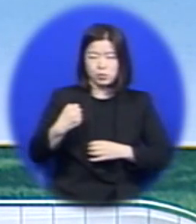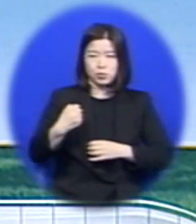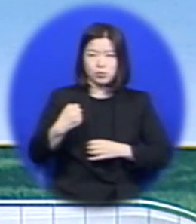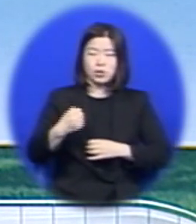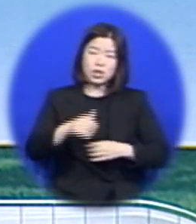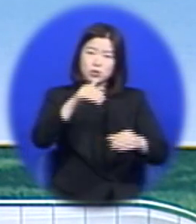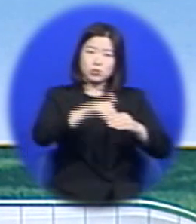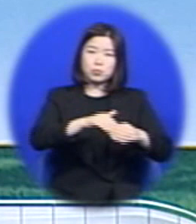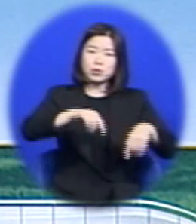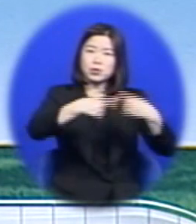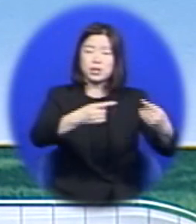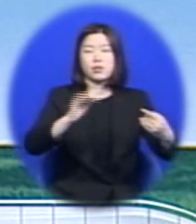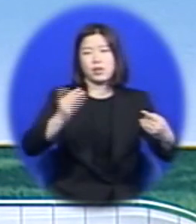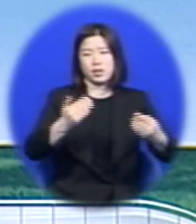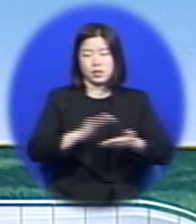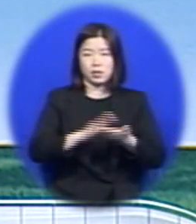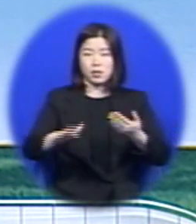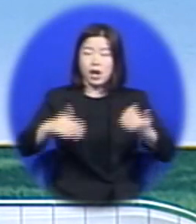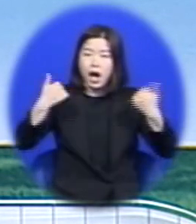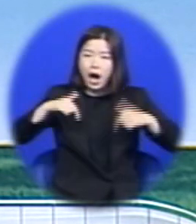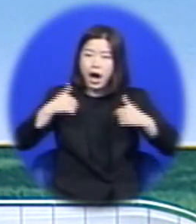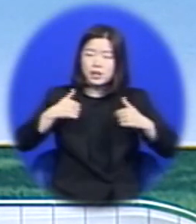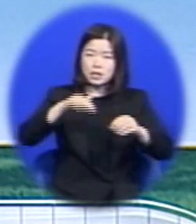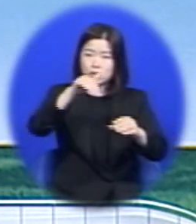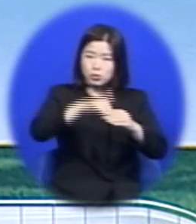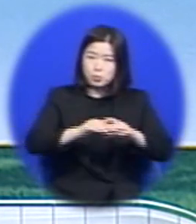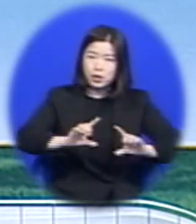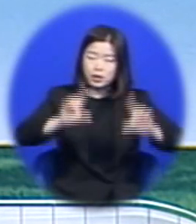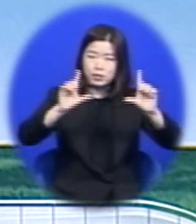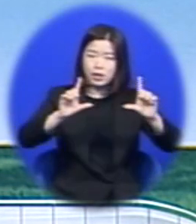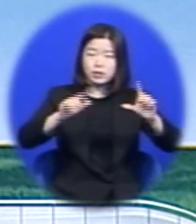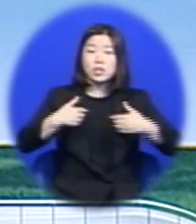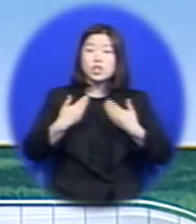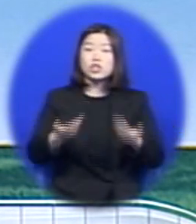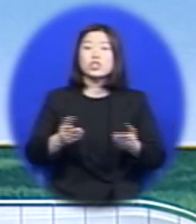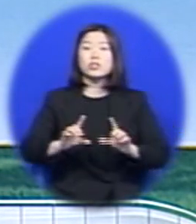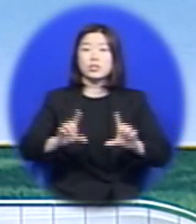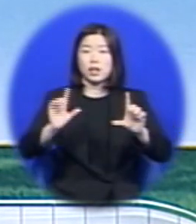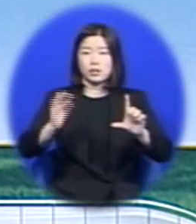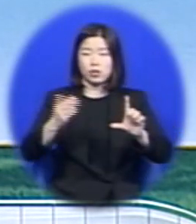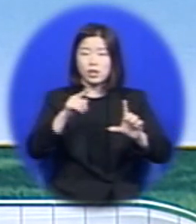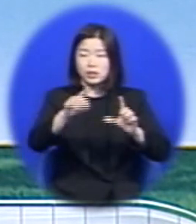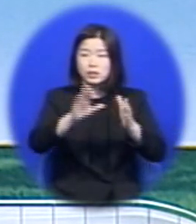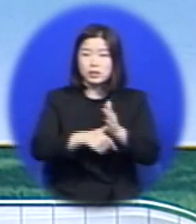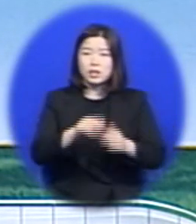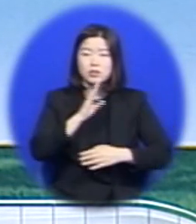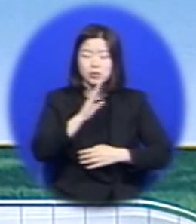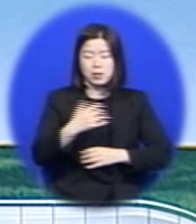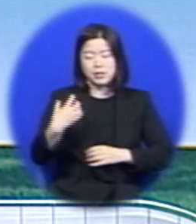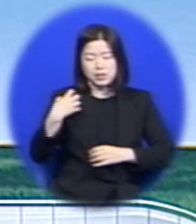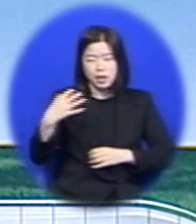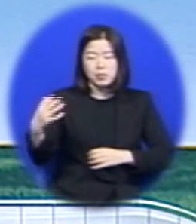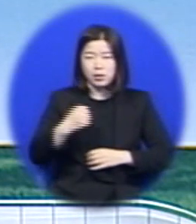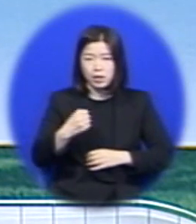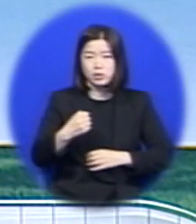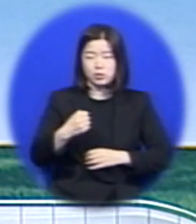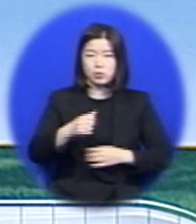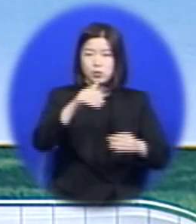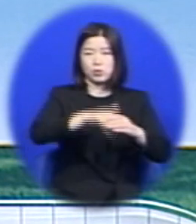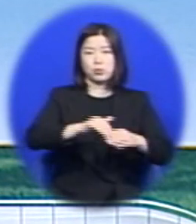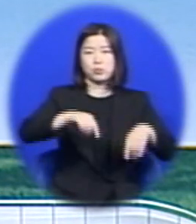됩니다. 항상 투표하는 날은 공휴일이 됐는데 그때 정말 사명감을 가지고 투표해야